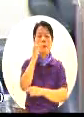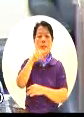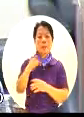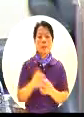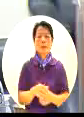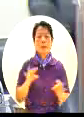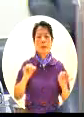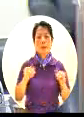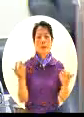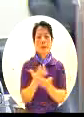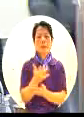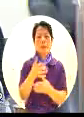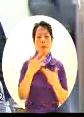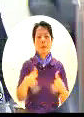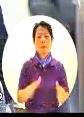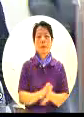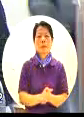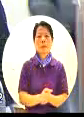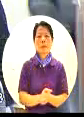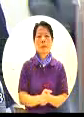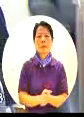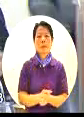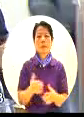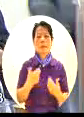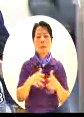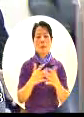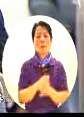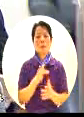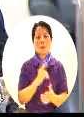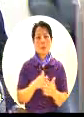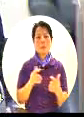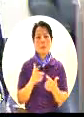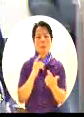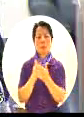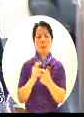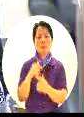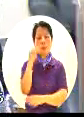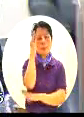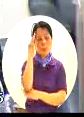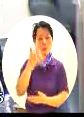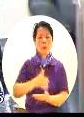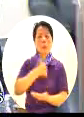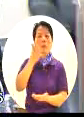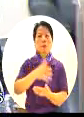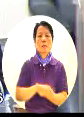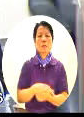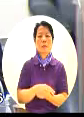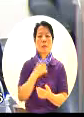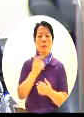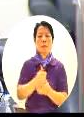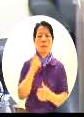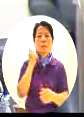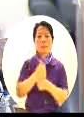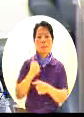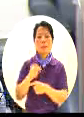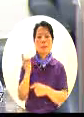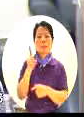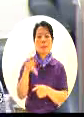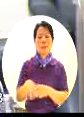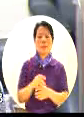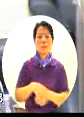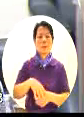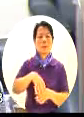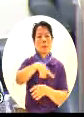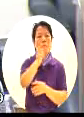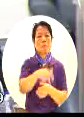地也蛮多的哈。啊，唔通讲你合宜住宅就啥？去到倒位呢？哦，去到桥头